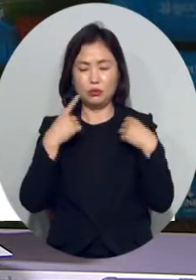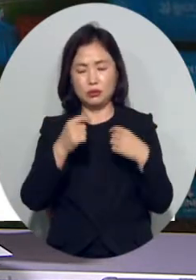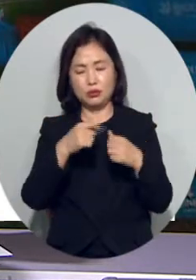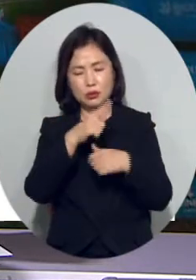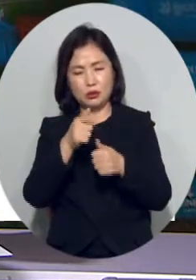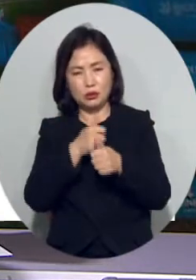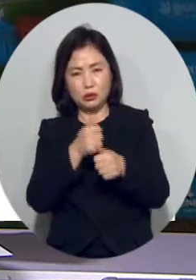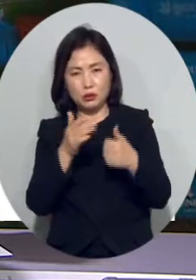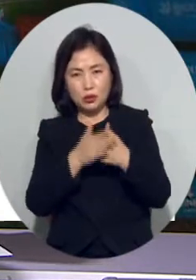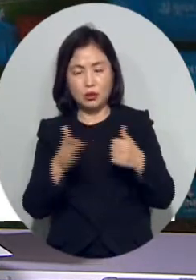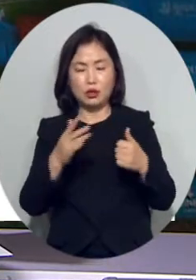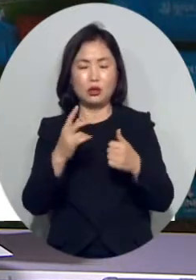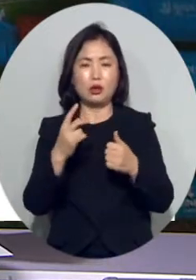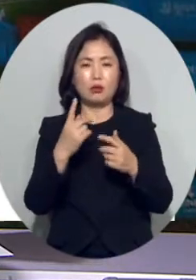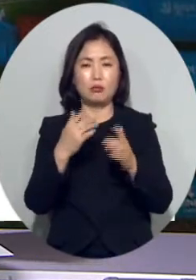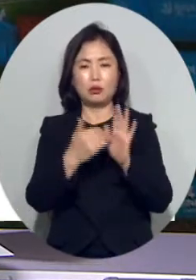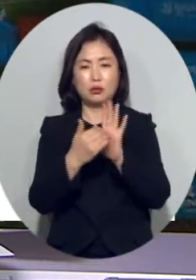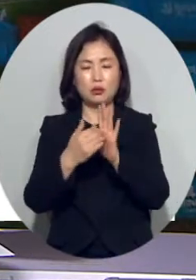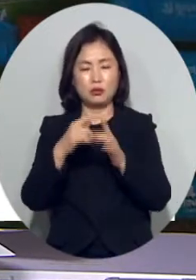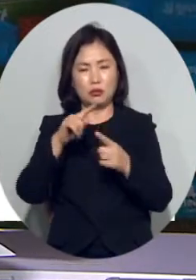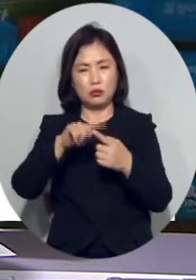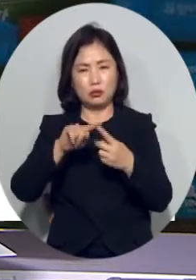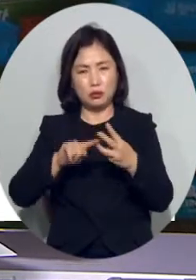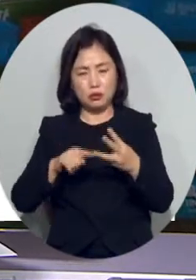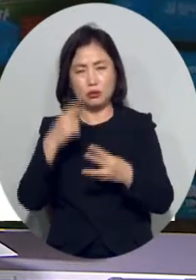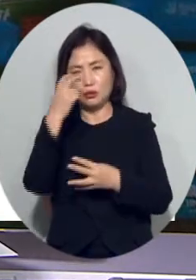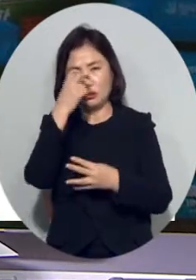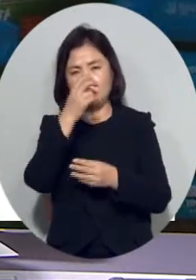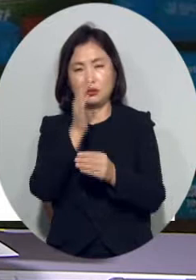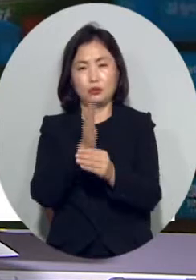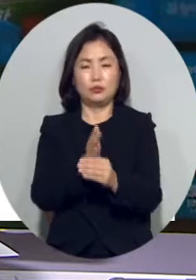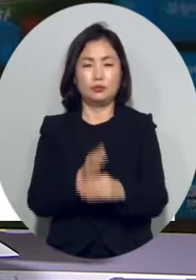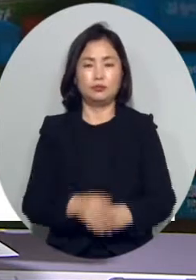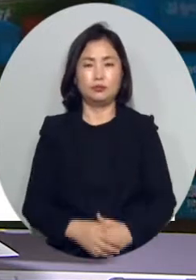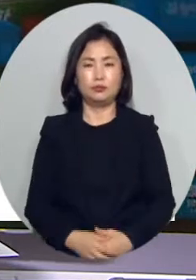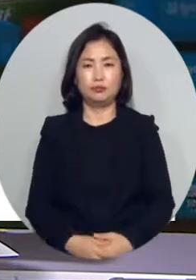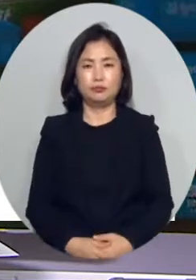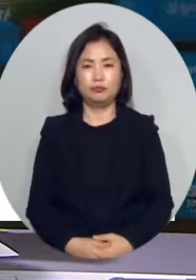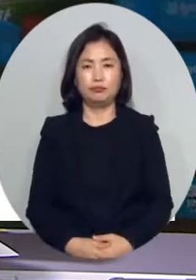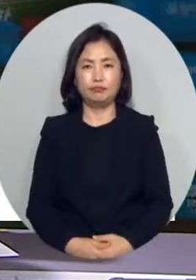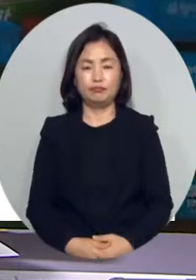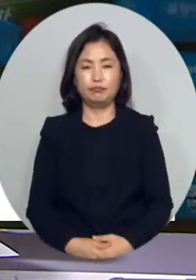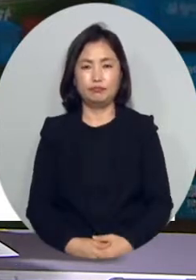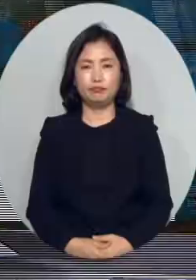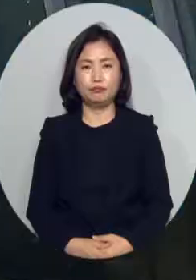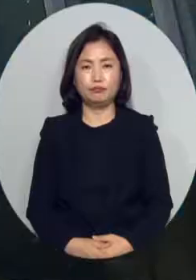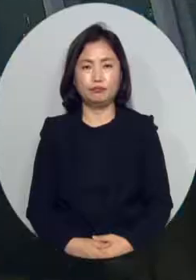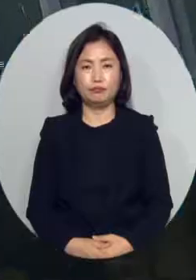감안해서 방역체계 전환을 점검하고 있습니다. 첫 소식 조재한 기자가 보도합니다.